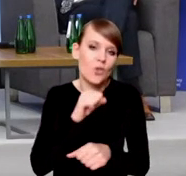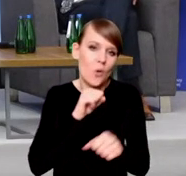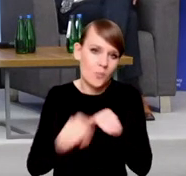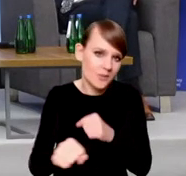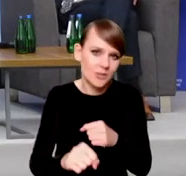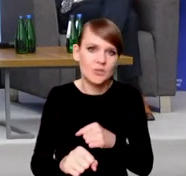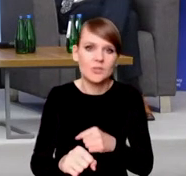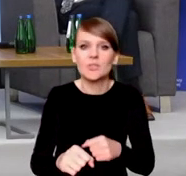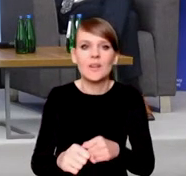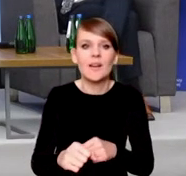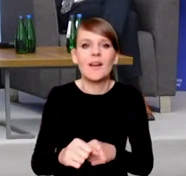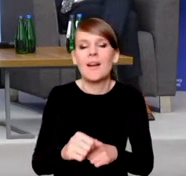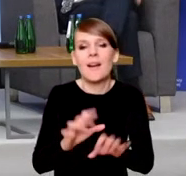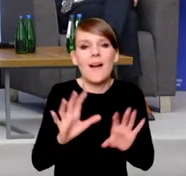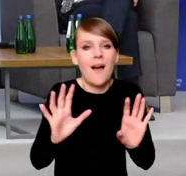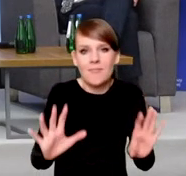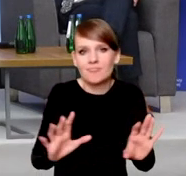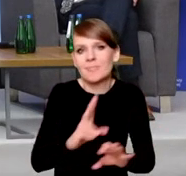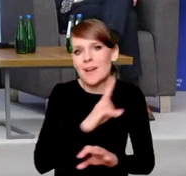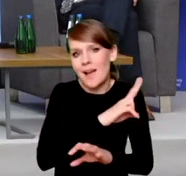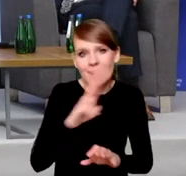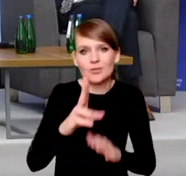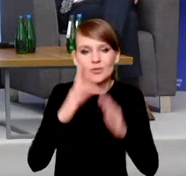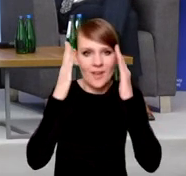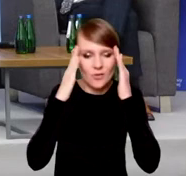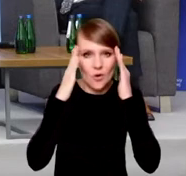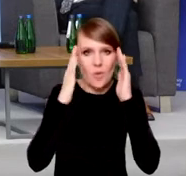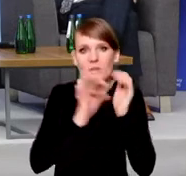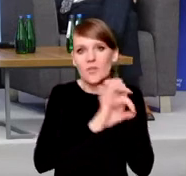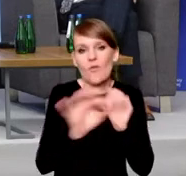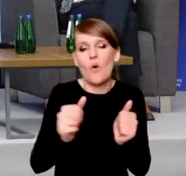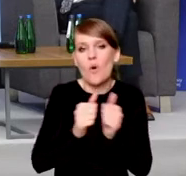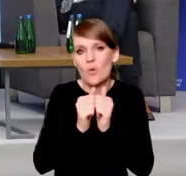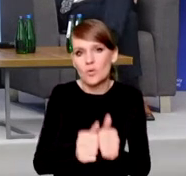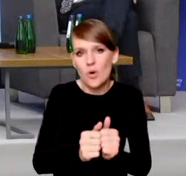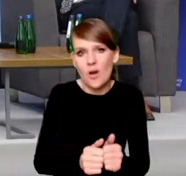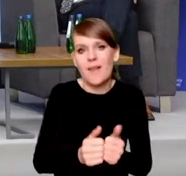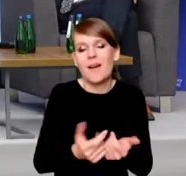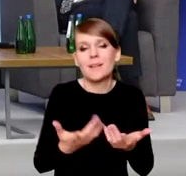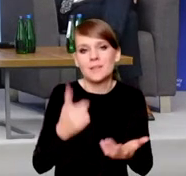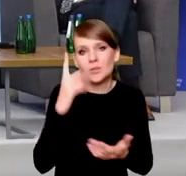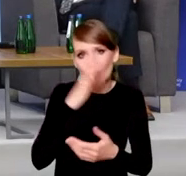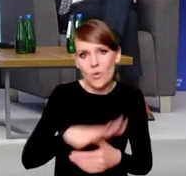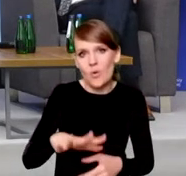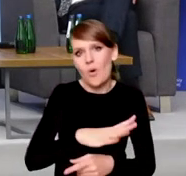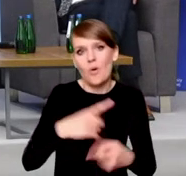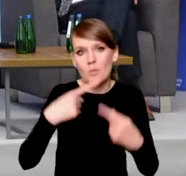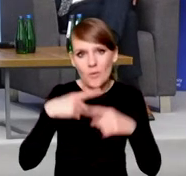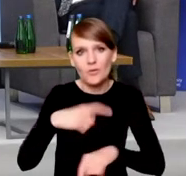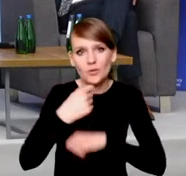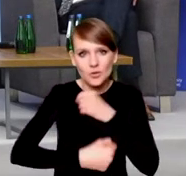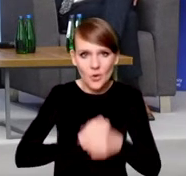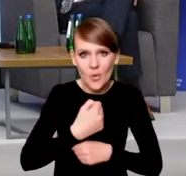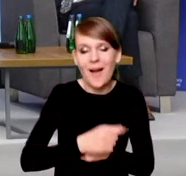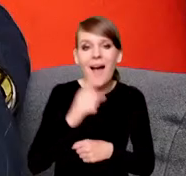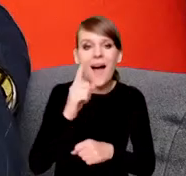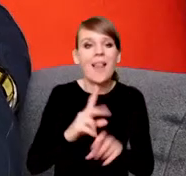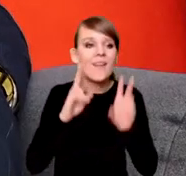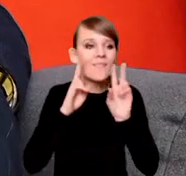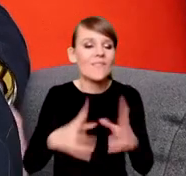nie przekonujemy. Każdy jest świadomy, że jego rolą jest to społecznie odpowiedzialne działanie, no ale realia są troszkę